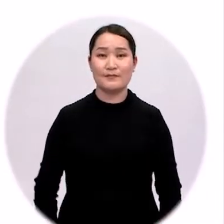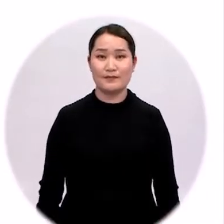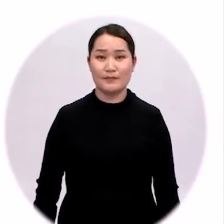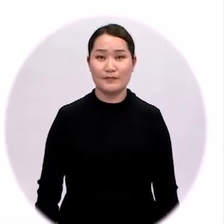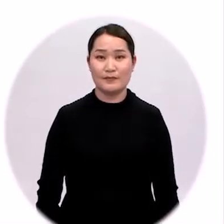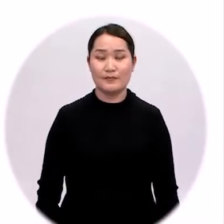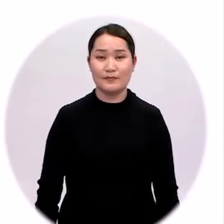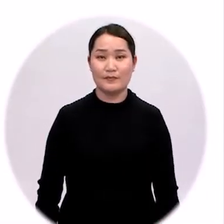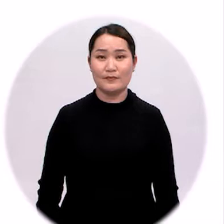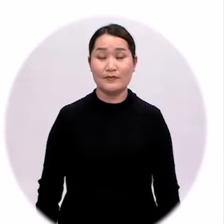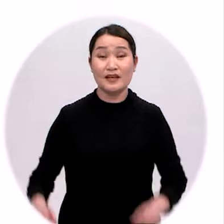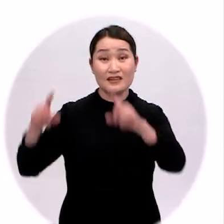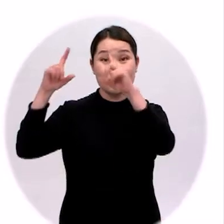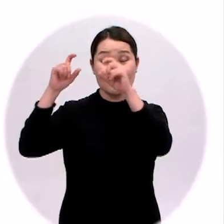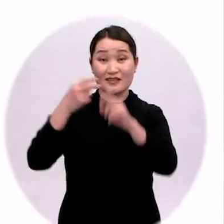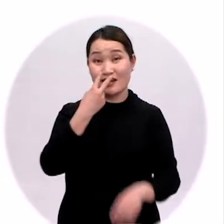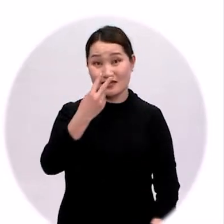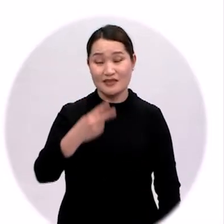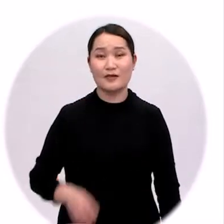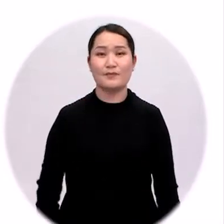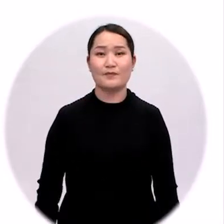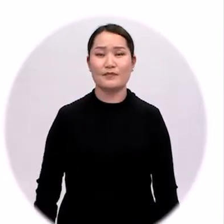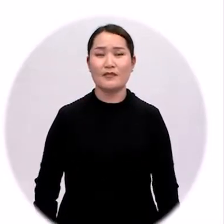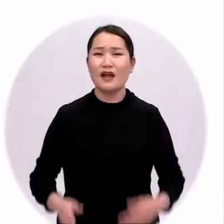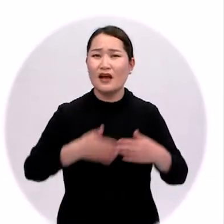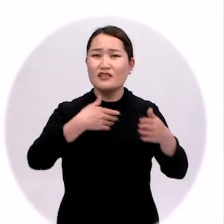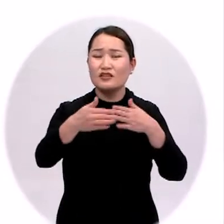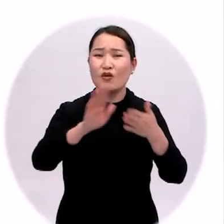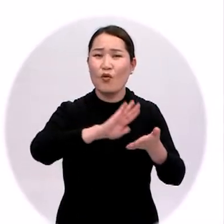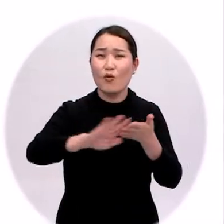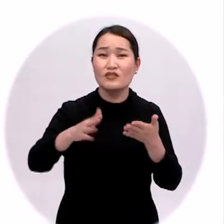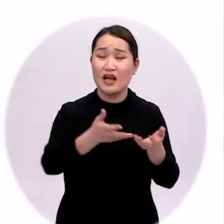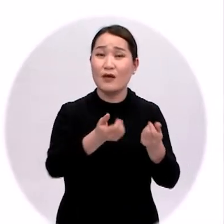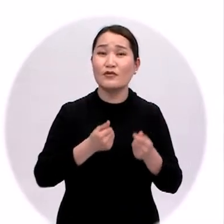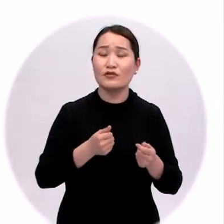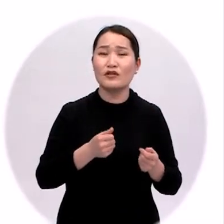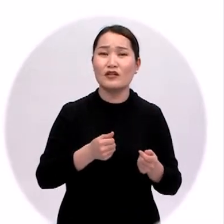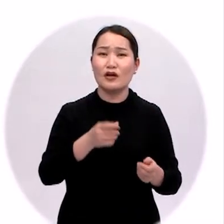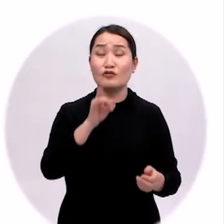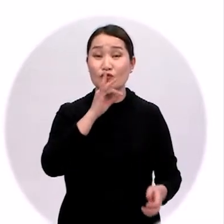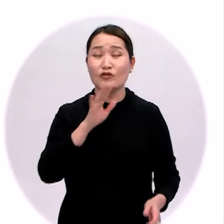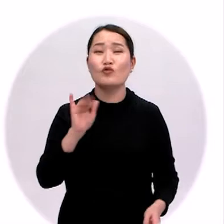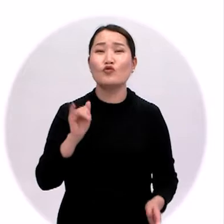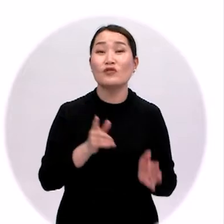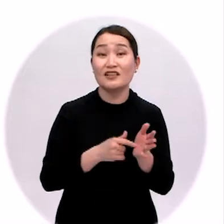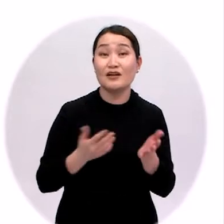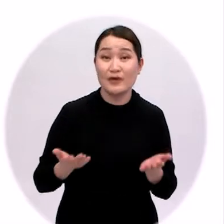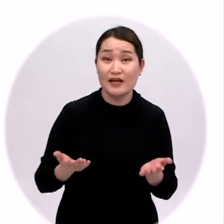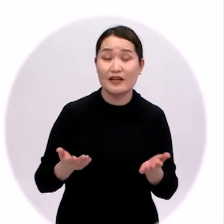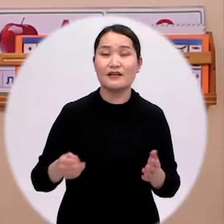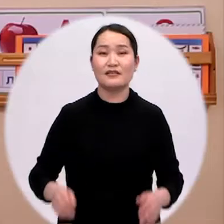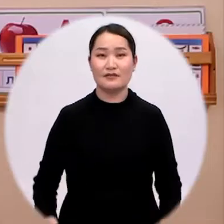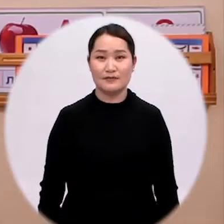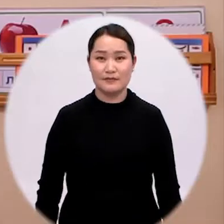За, сая бид дэлгэцэн дээр байгаа зургийг харсан, тийм ээ. Эдгээр зүйлсийг авахд биднэрт юу хэрэгтэй вэ хүүхдүүдээ?